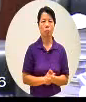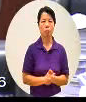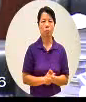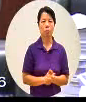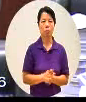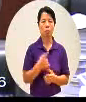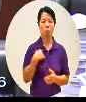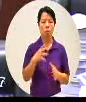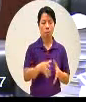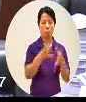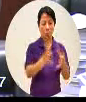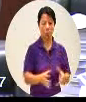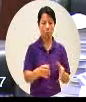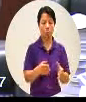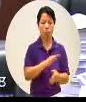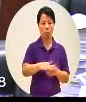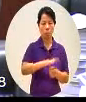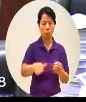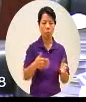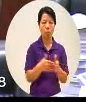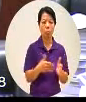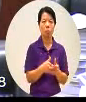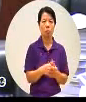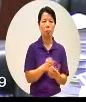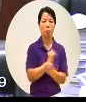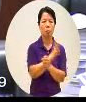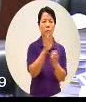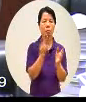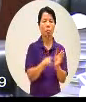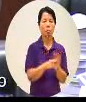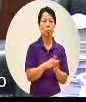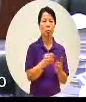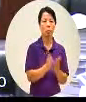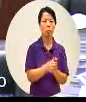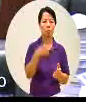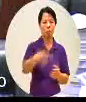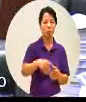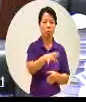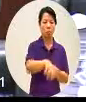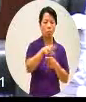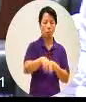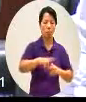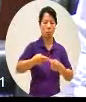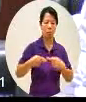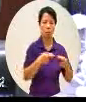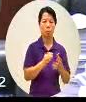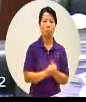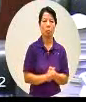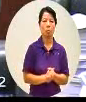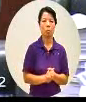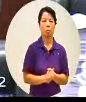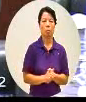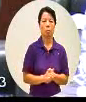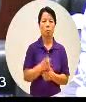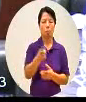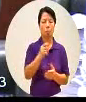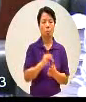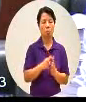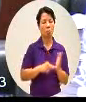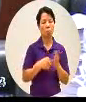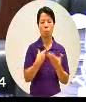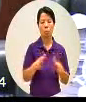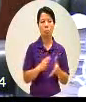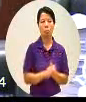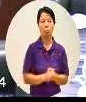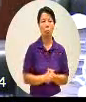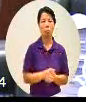都已经定好了，啊，盖子要用顶好啊，恁竟然搁会当迄个盖，这个你们不要解释啦，